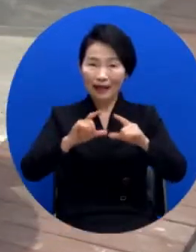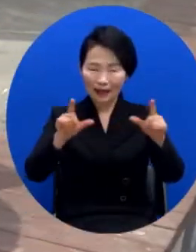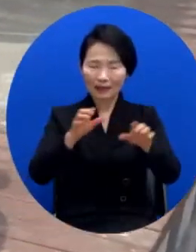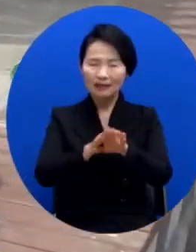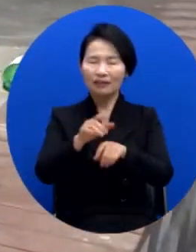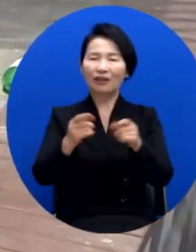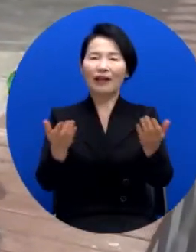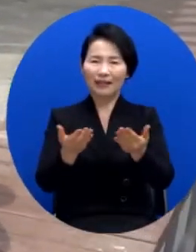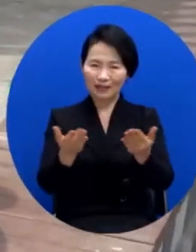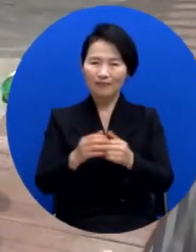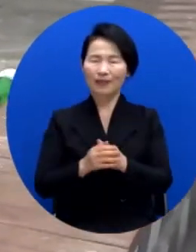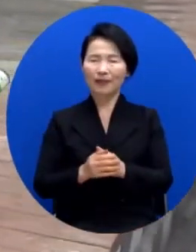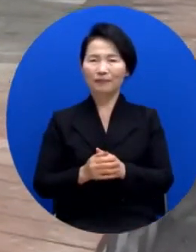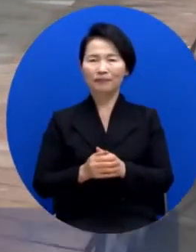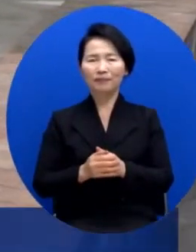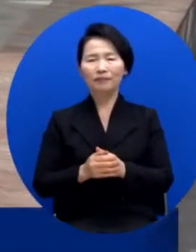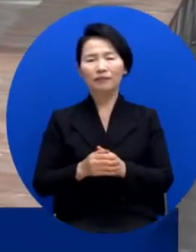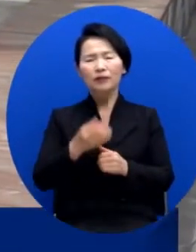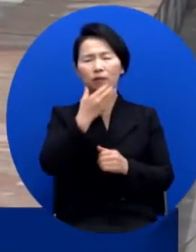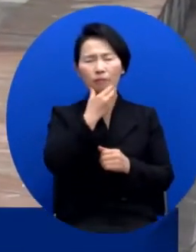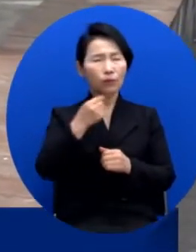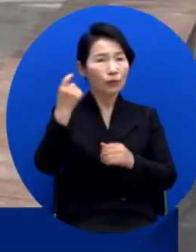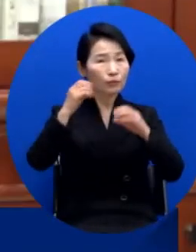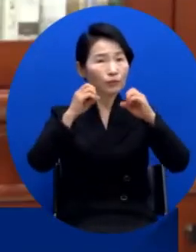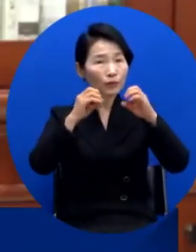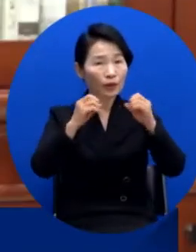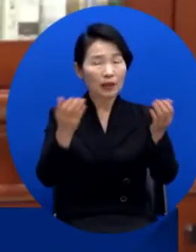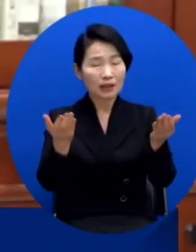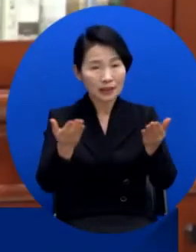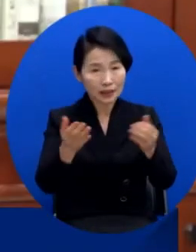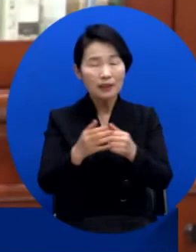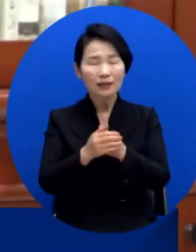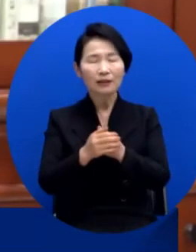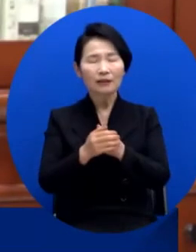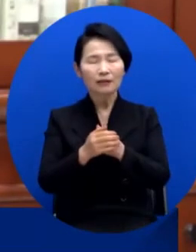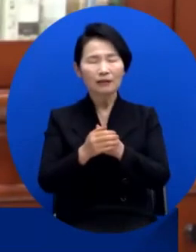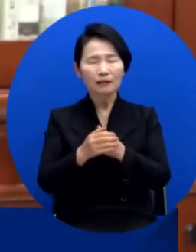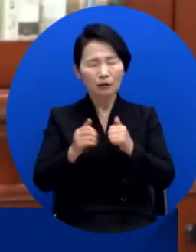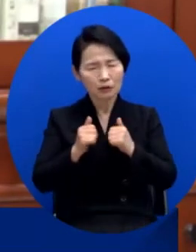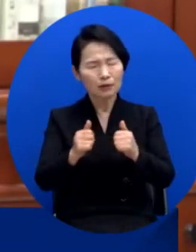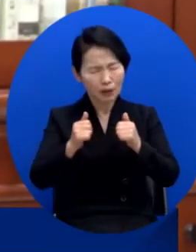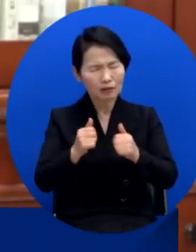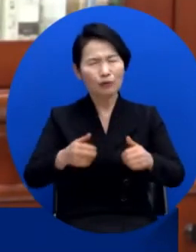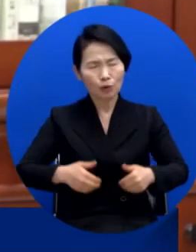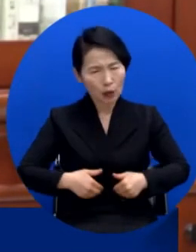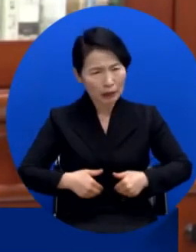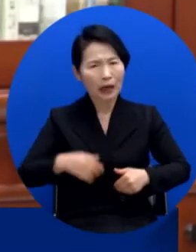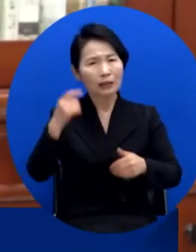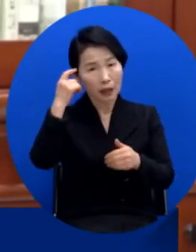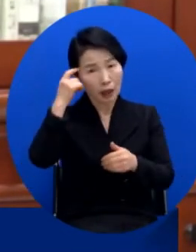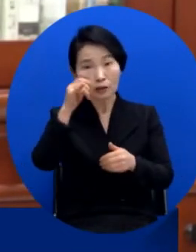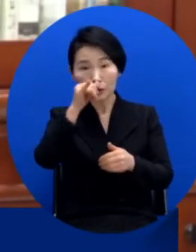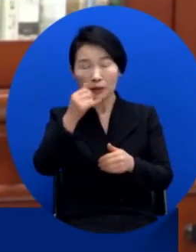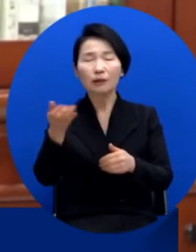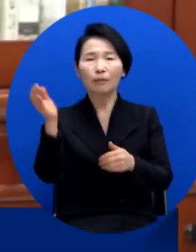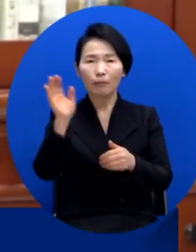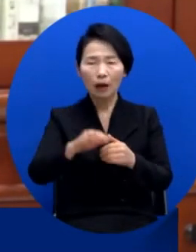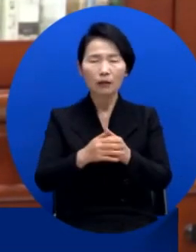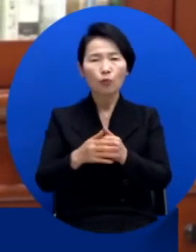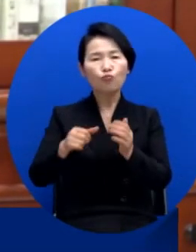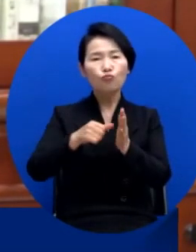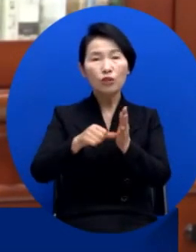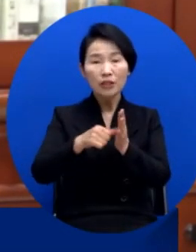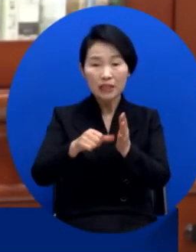꼽히고 있습니다 복음을 전하는 데는 힘 써야 된다는 의식을 가지고 있으면서 물질적 으로 혹은